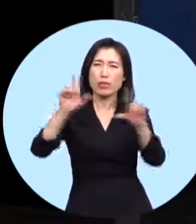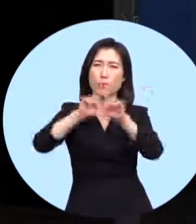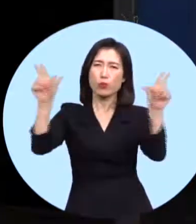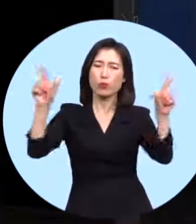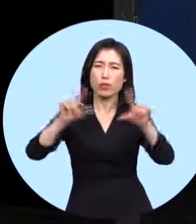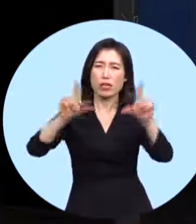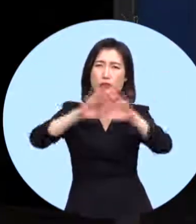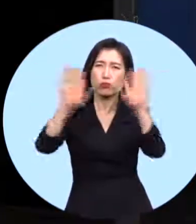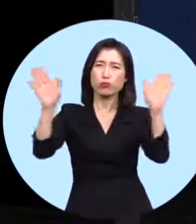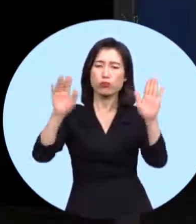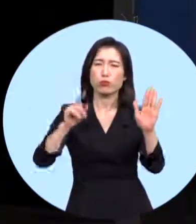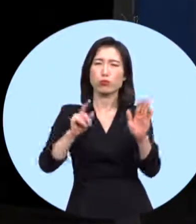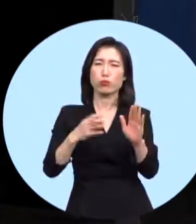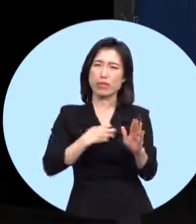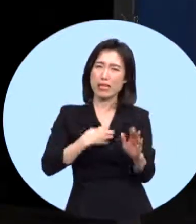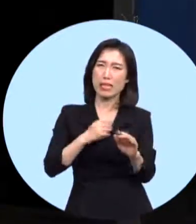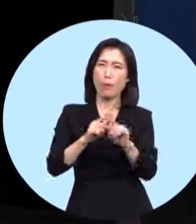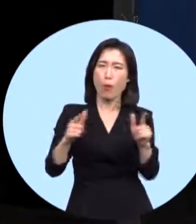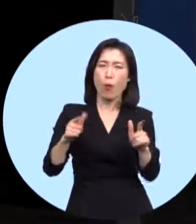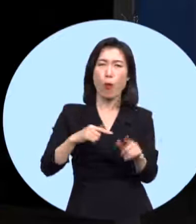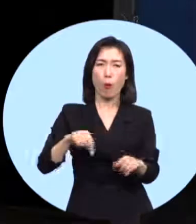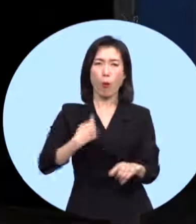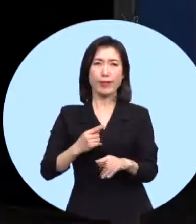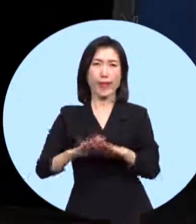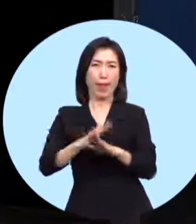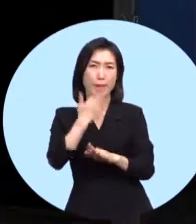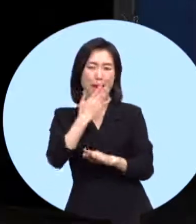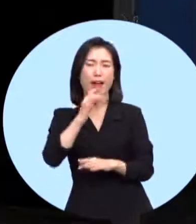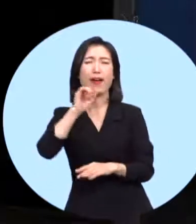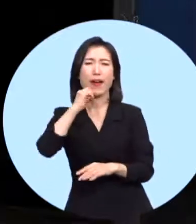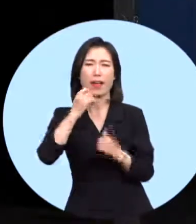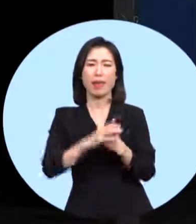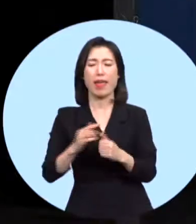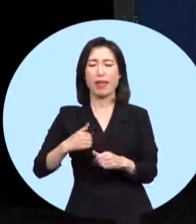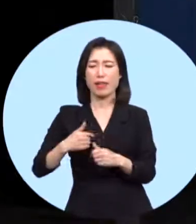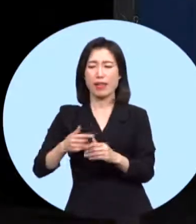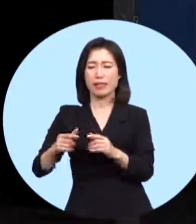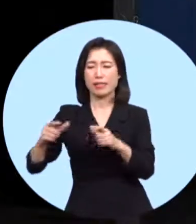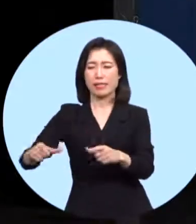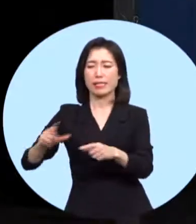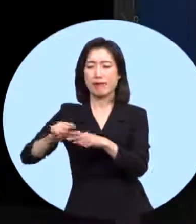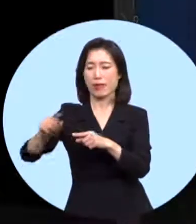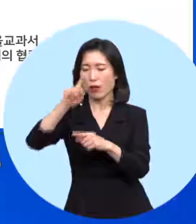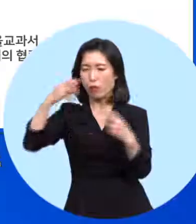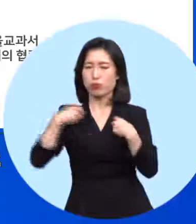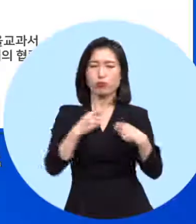대응을 연대와 협력을 통해서 해결하겠다라고 하는 변화를 지금 하고 있는 것입니다.